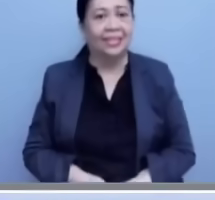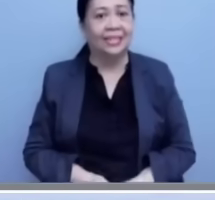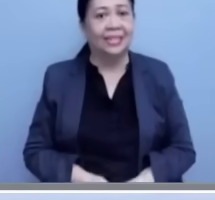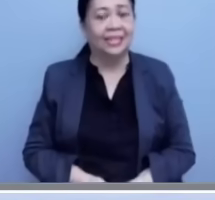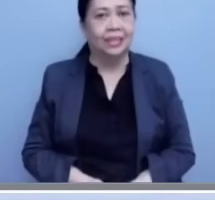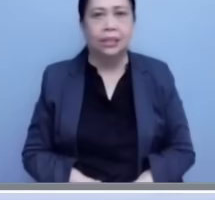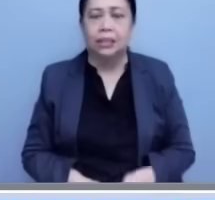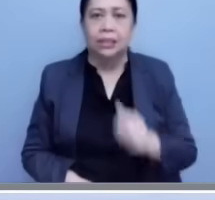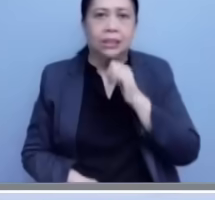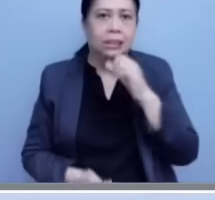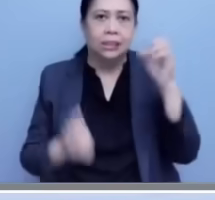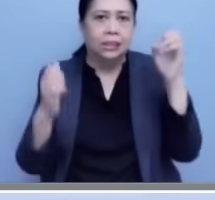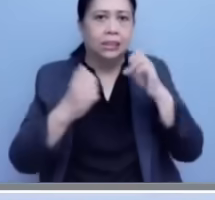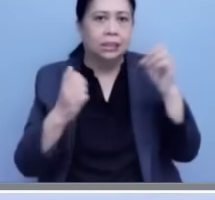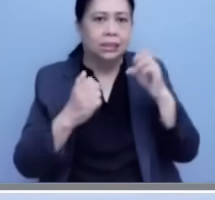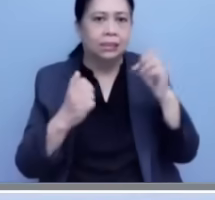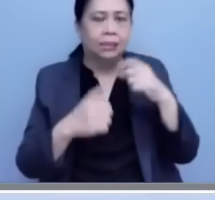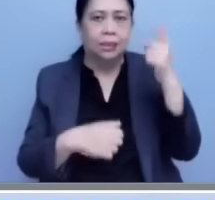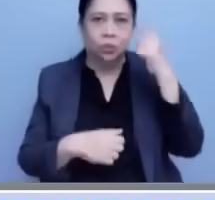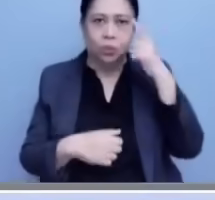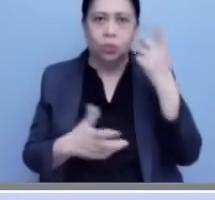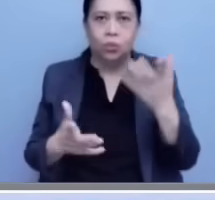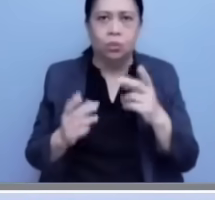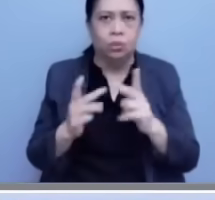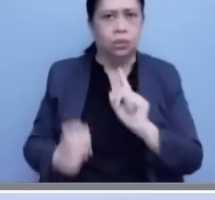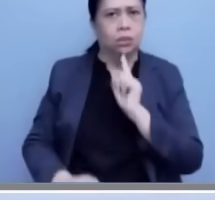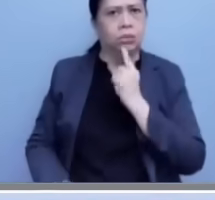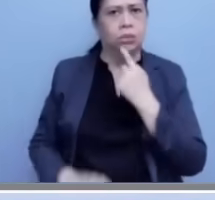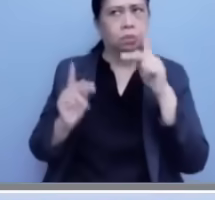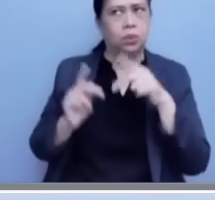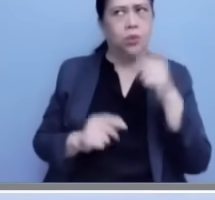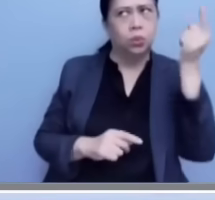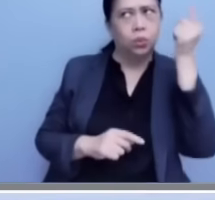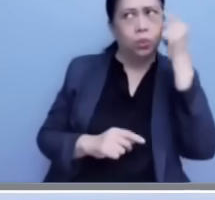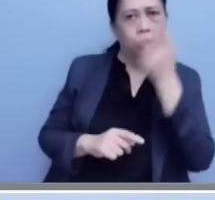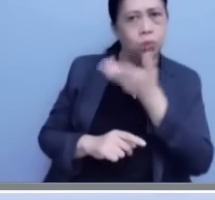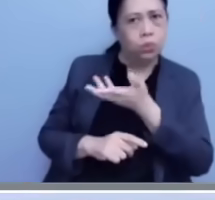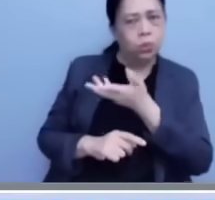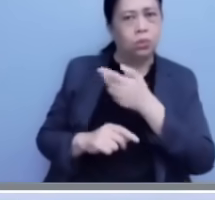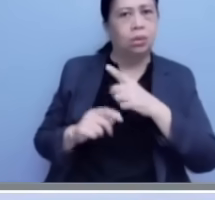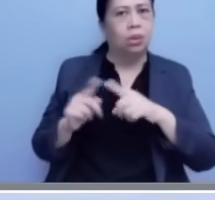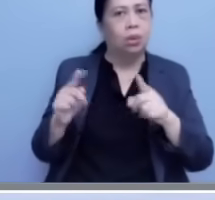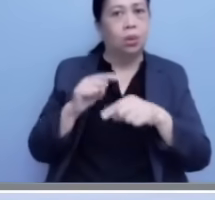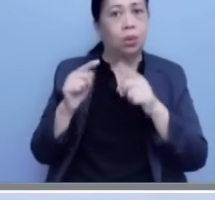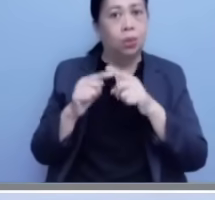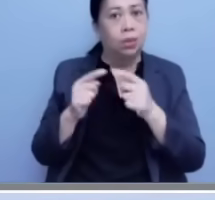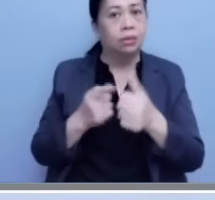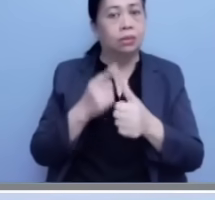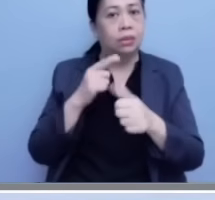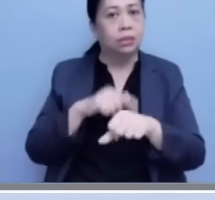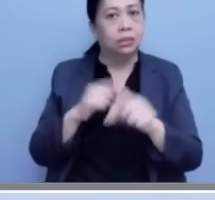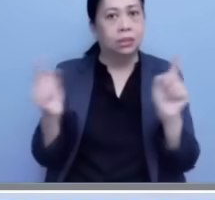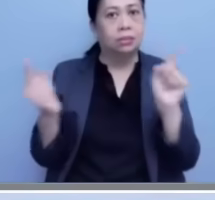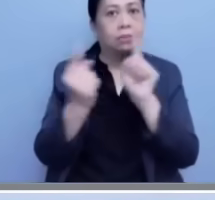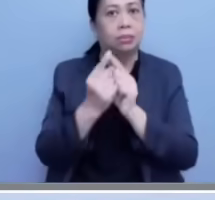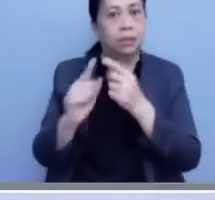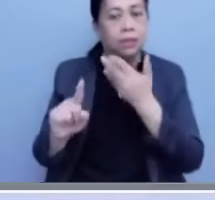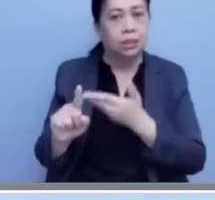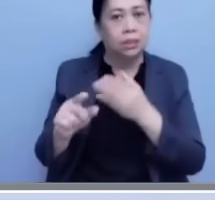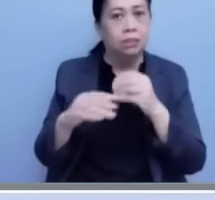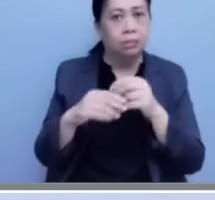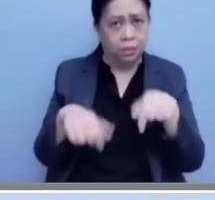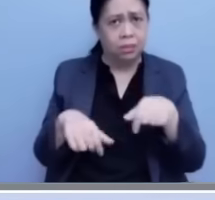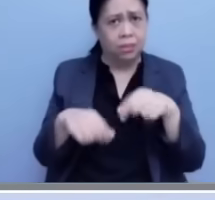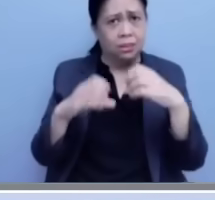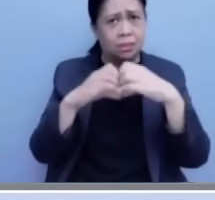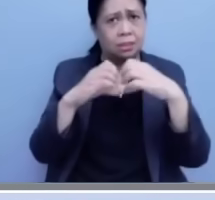in-expect sa kanya yun. All the while, akala ko, napakaseryosong tao ni Sir Mike. And when I first met him sa network mismo,